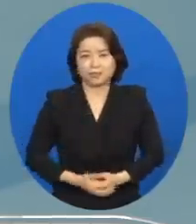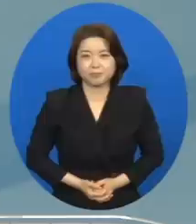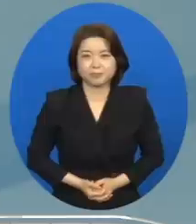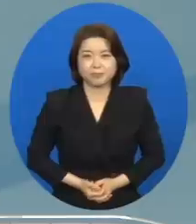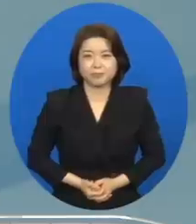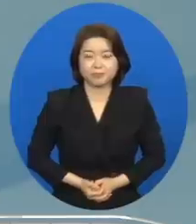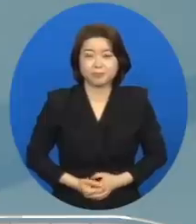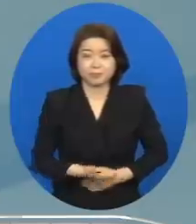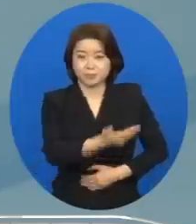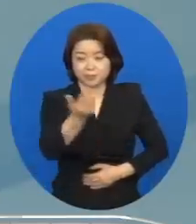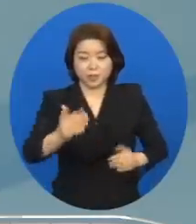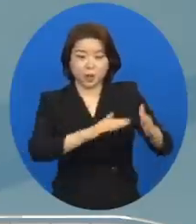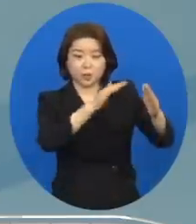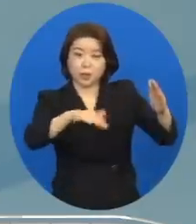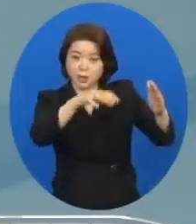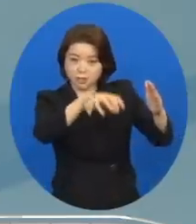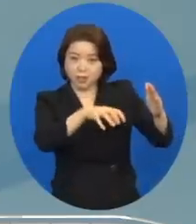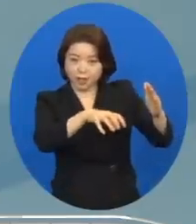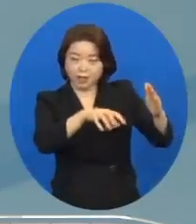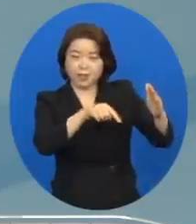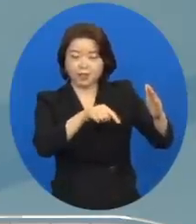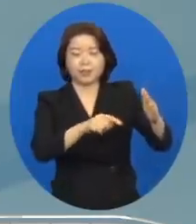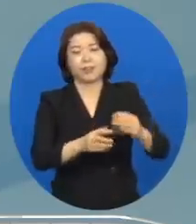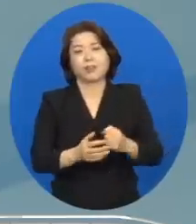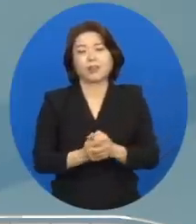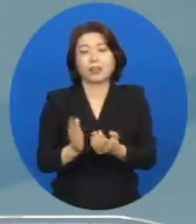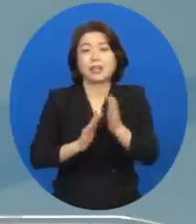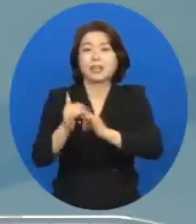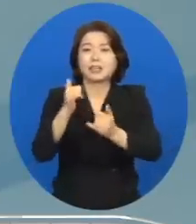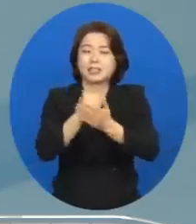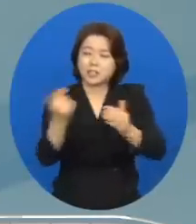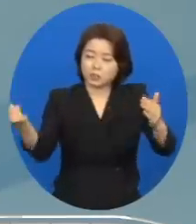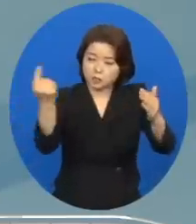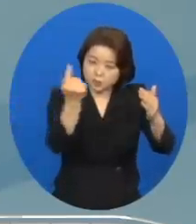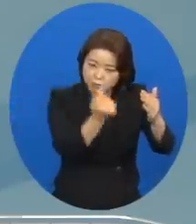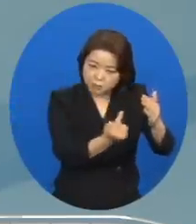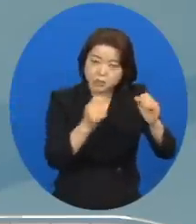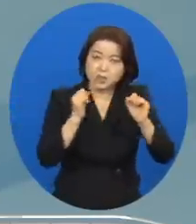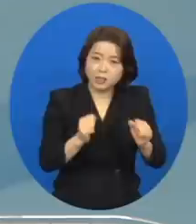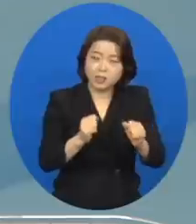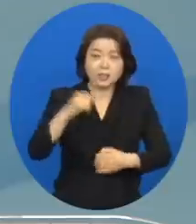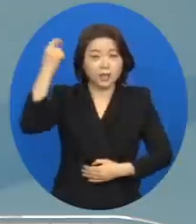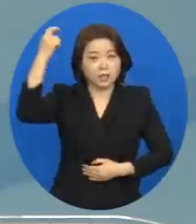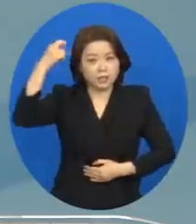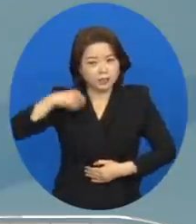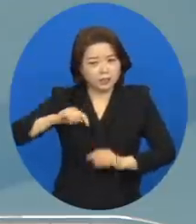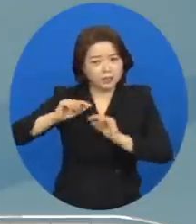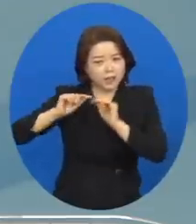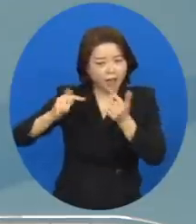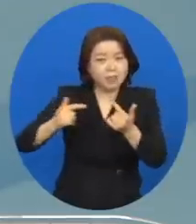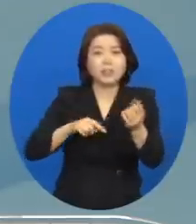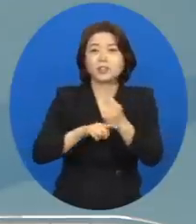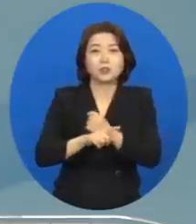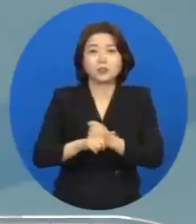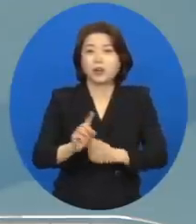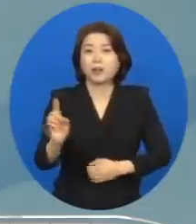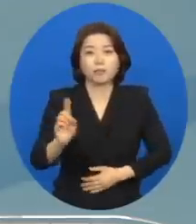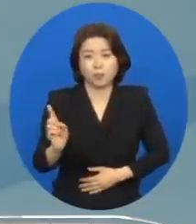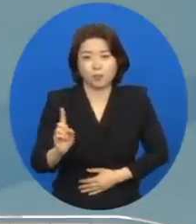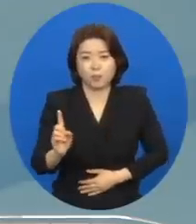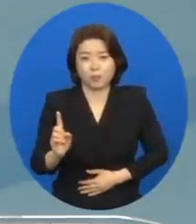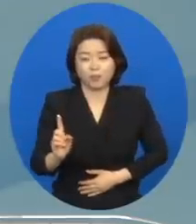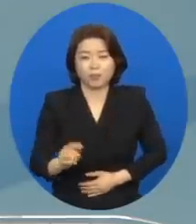여러분 가정 안에, 여러분의 가정 안에 예수님이 임재해 계시다고 느껴지지 않는 이유가 있다면